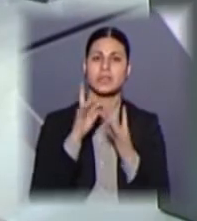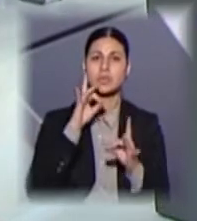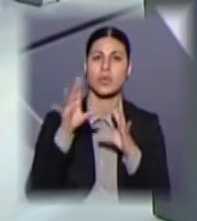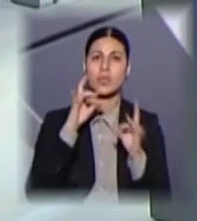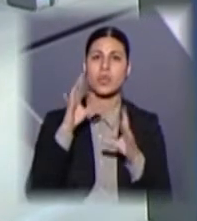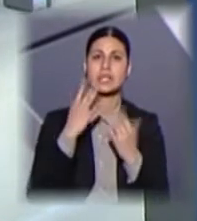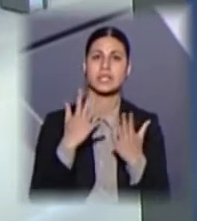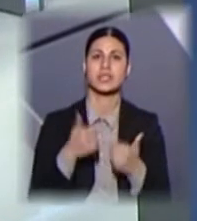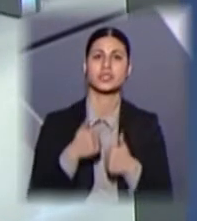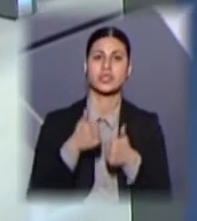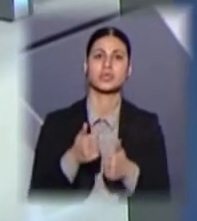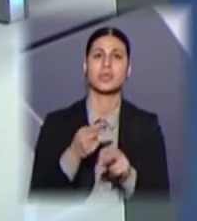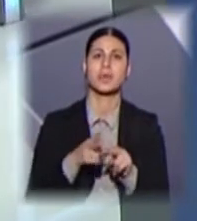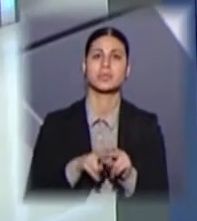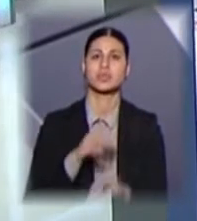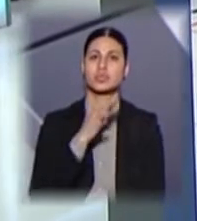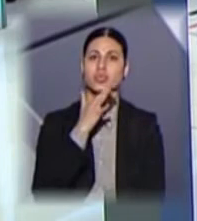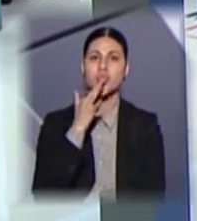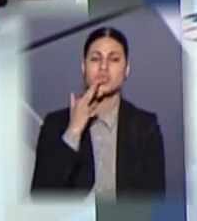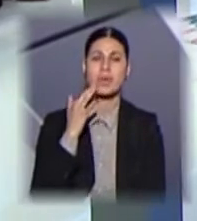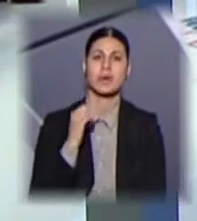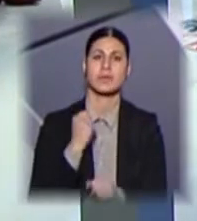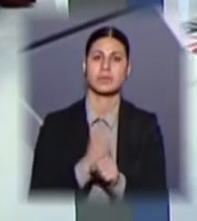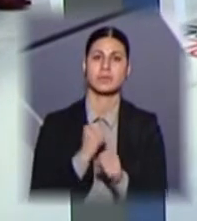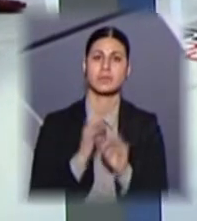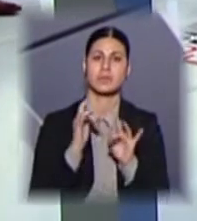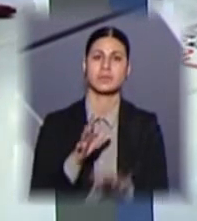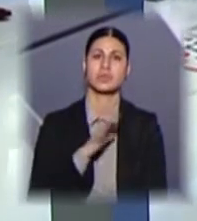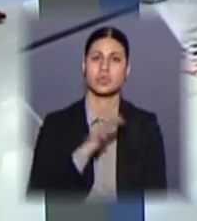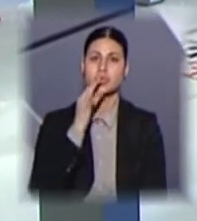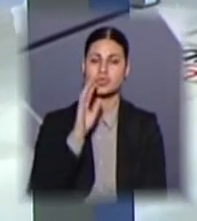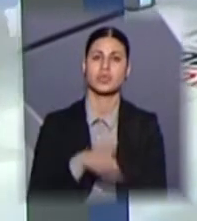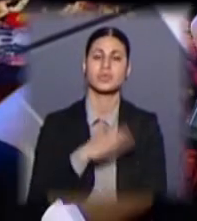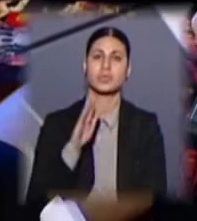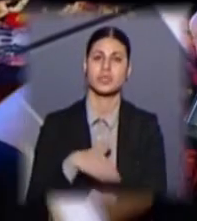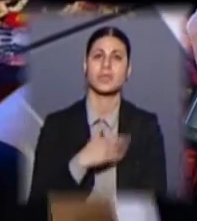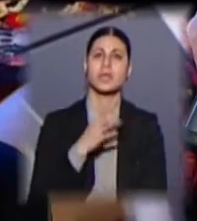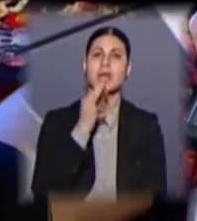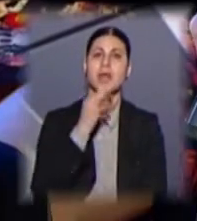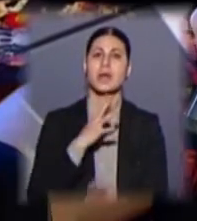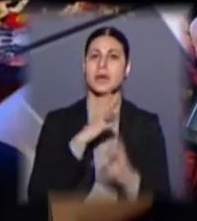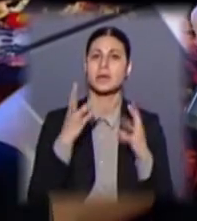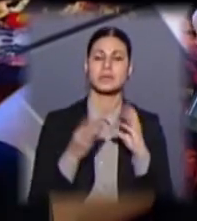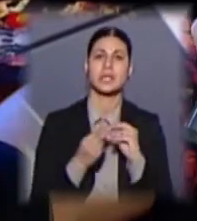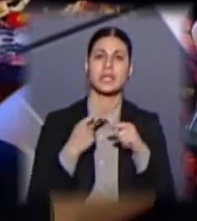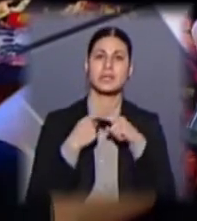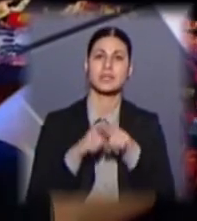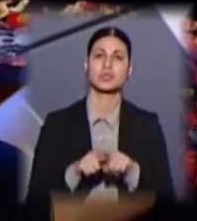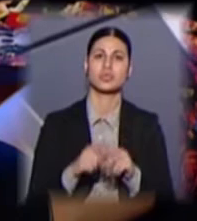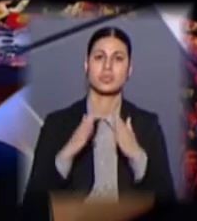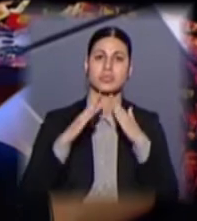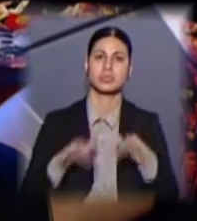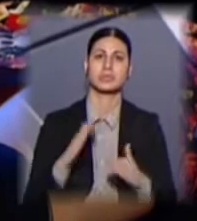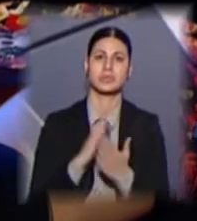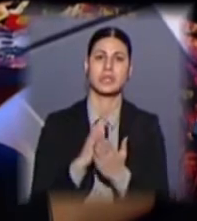პოპულარიზაციისთვის ხელის შეწყობა და ამისათვის უამრავ ღონისძიებას ახორციელებდნენ და ასე შემდეგ და ასე შემდეგ. ანუ მთელი ეს ინფრასტრუქტურა დაინგრა ან